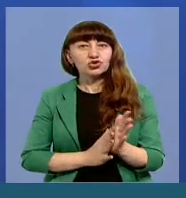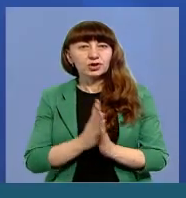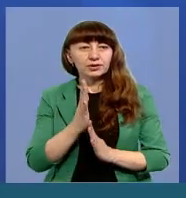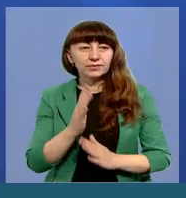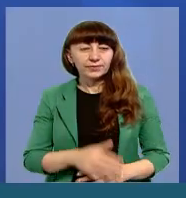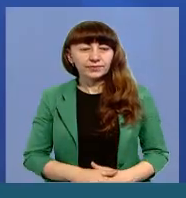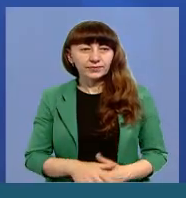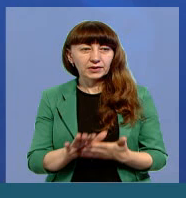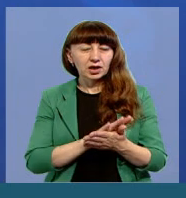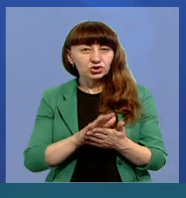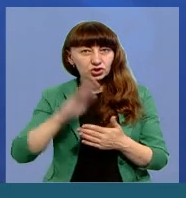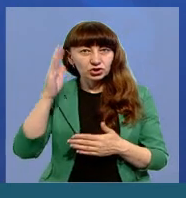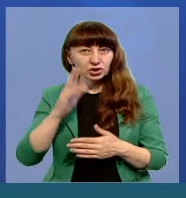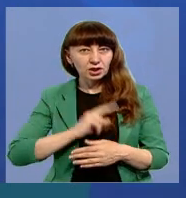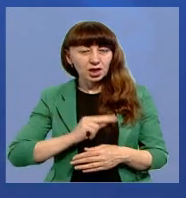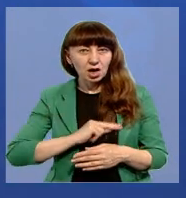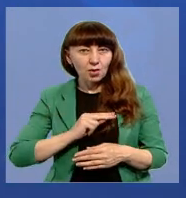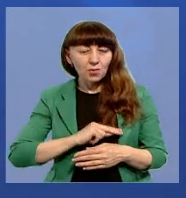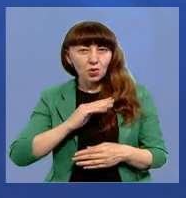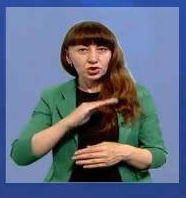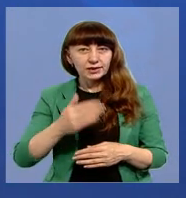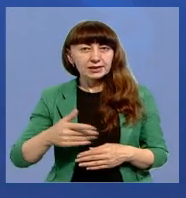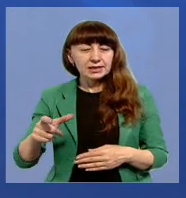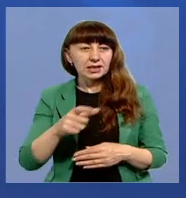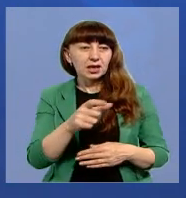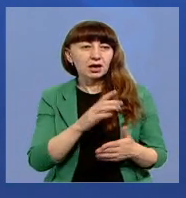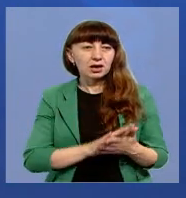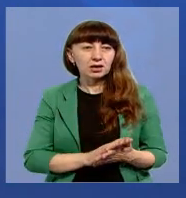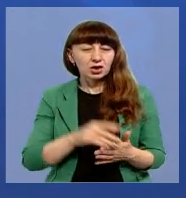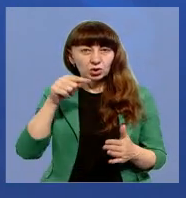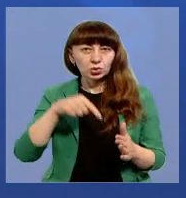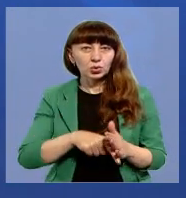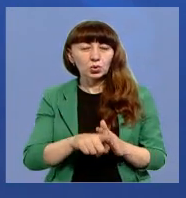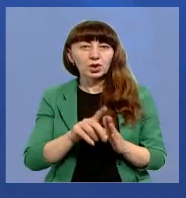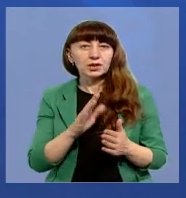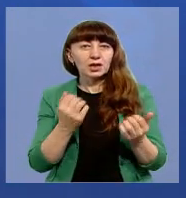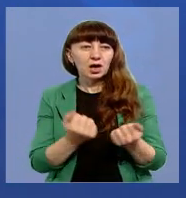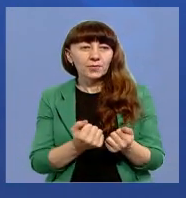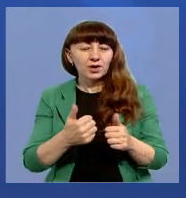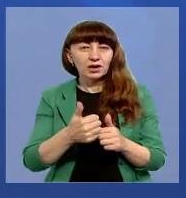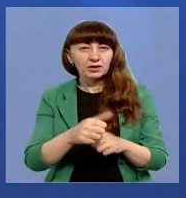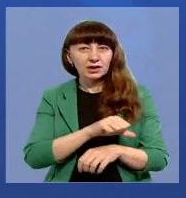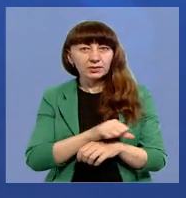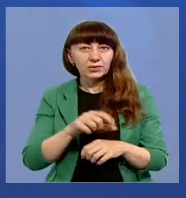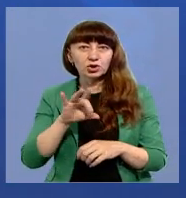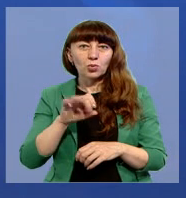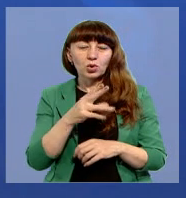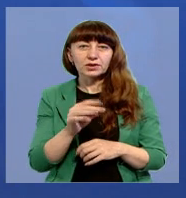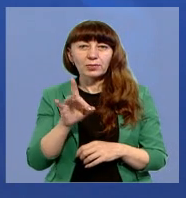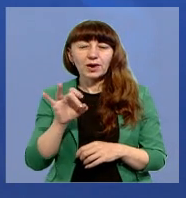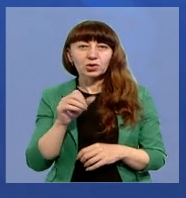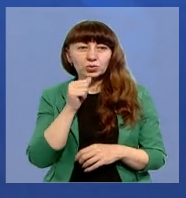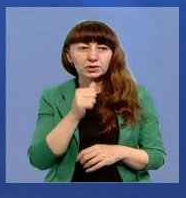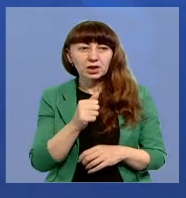продолжения работ по очистке водоемов разработана проектная документация на очистку локальных участков реки Тобол в границах Притобольского парка в городе